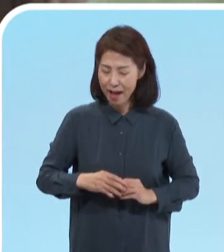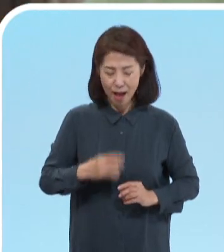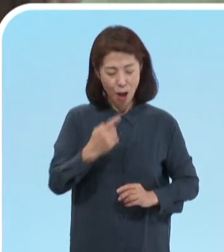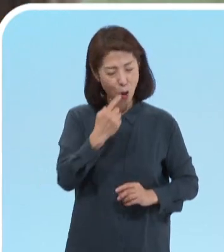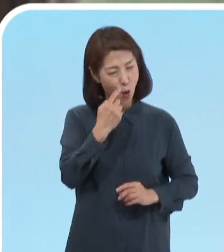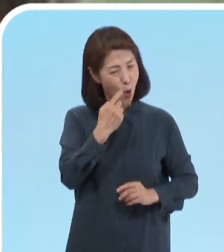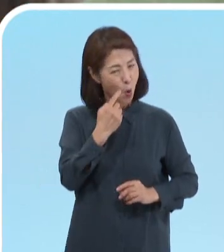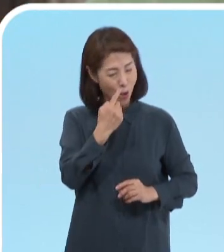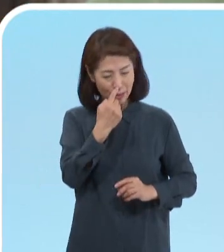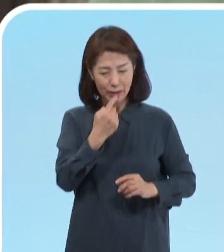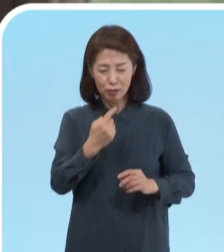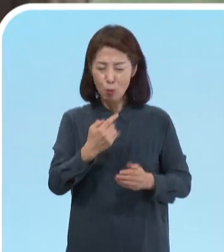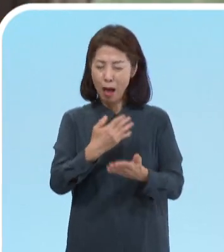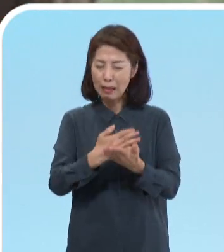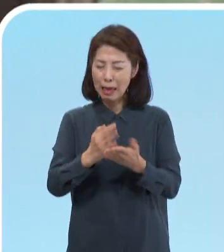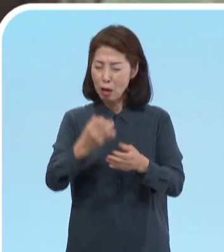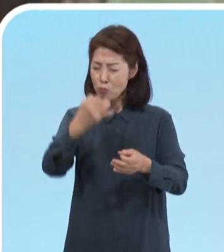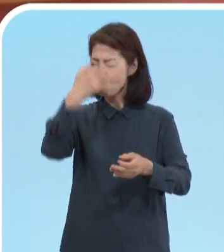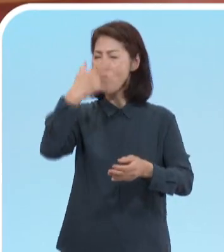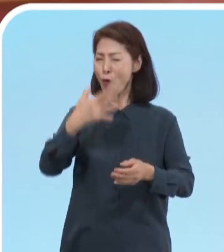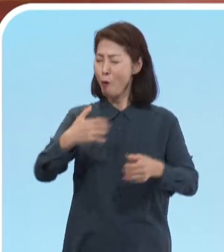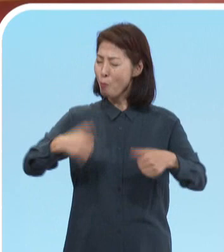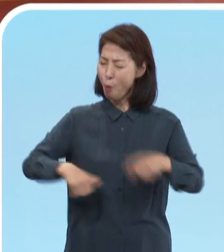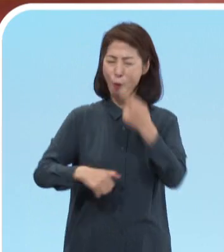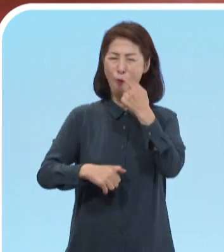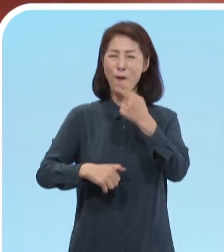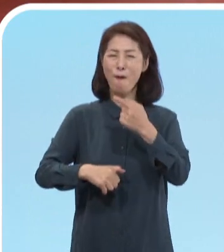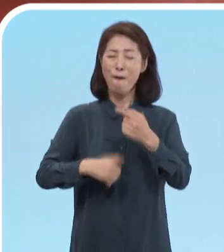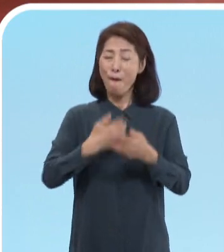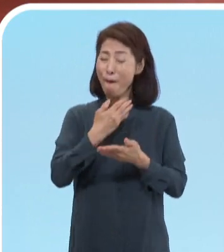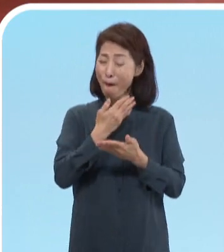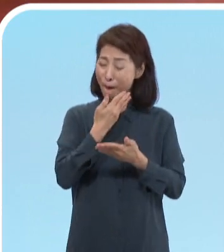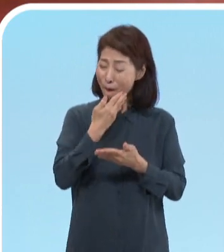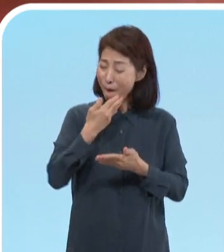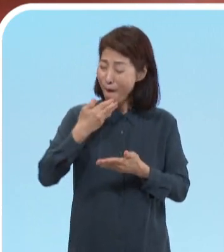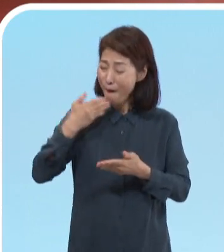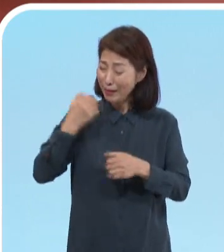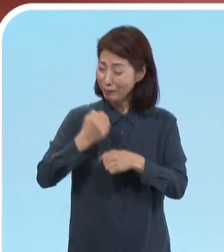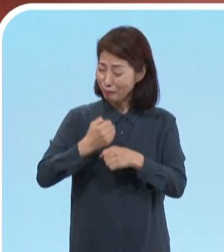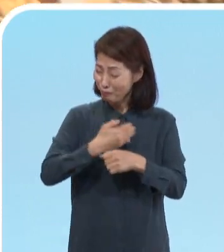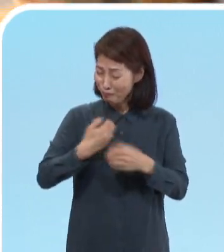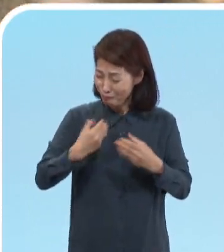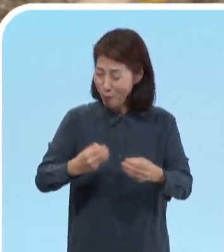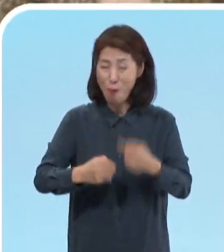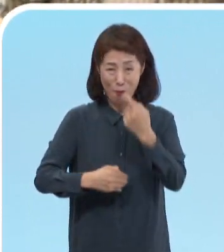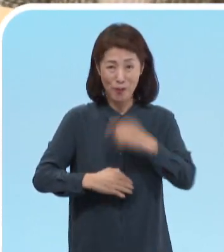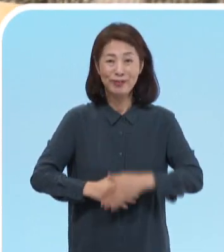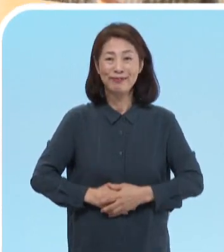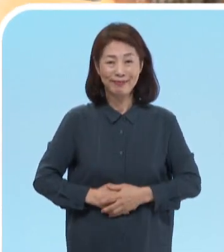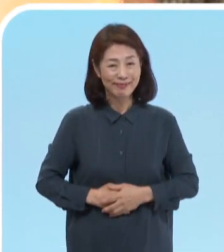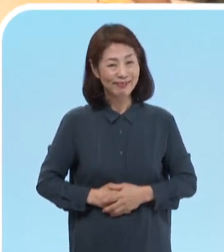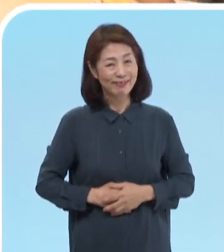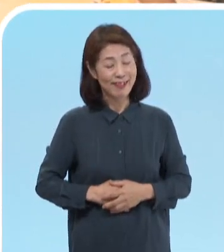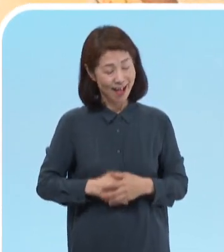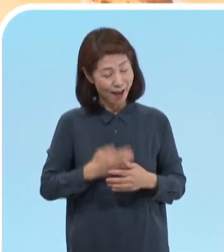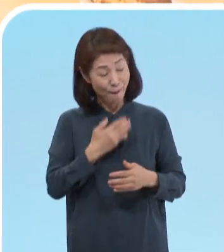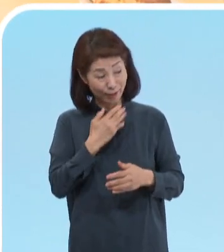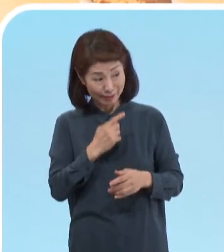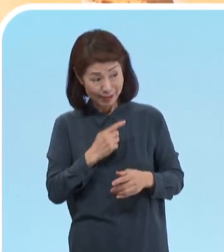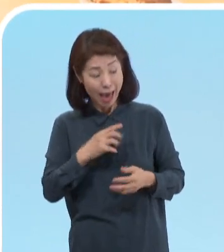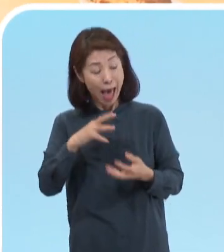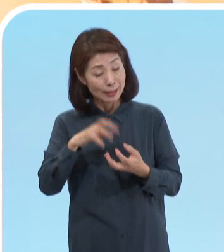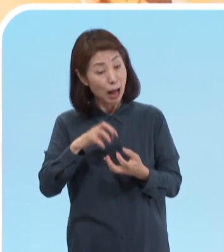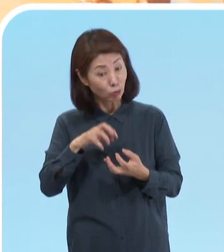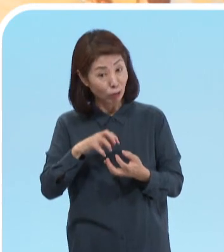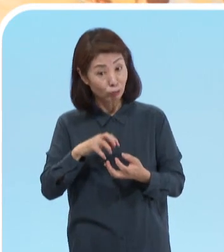パティシエになれるかもしれない。なにこれ、めっちゃ美味しいじゃん。 美味しい。サクサクで美味しい。